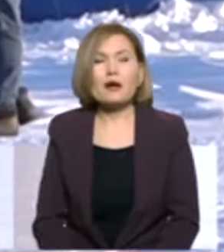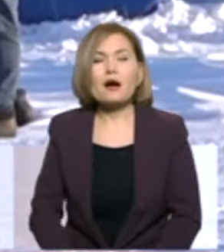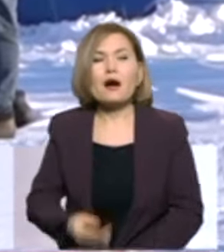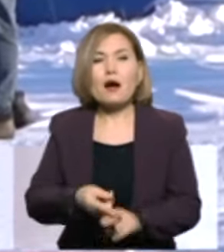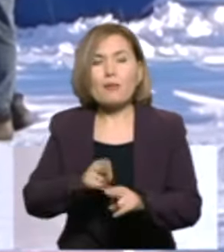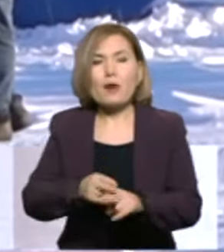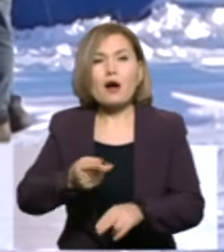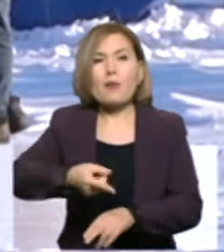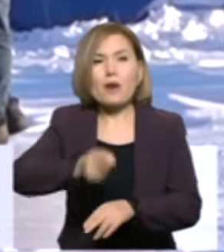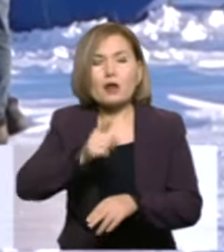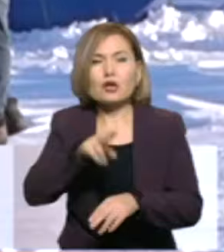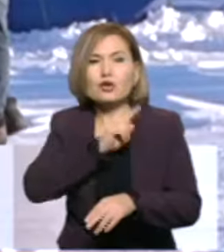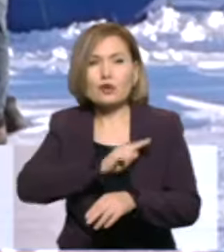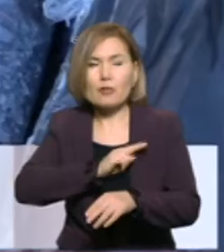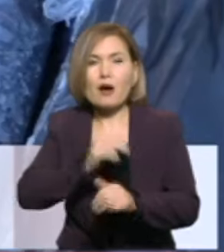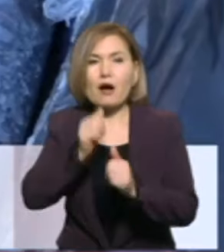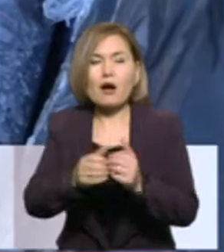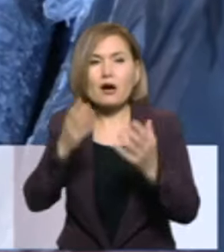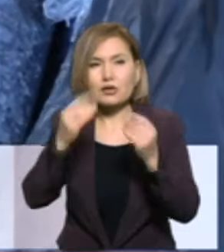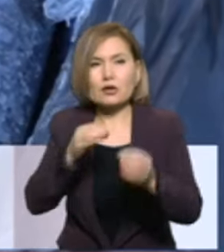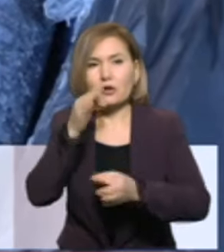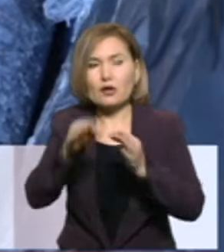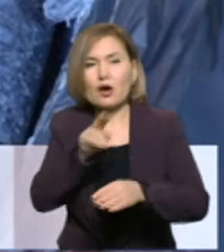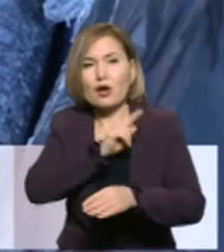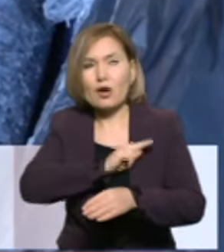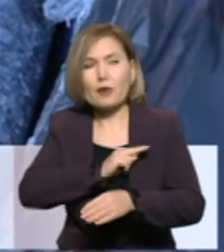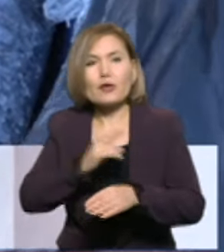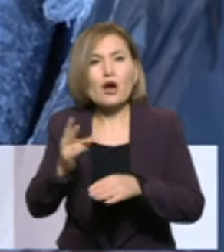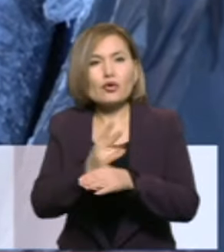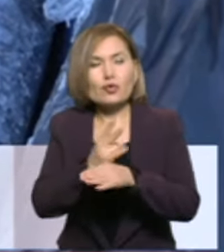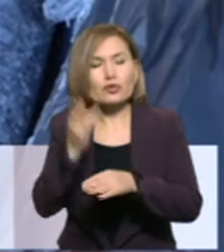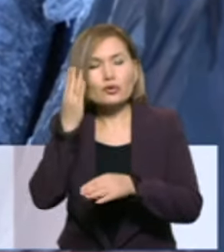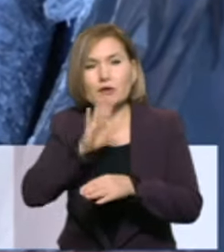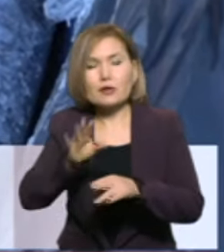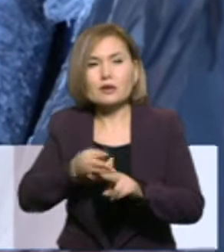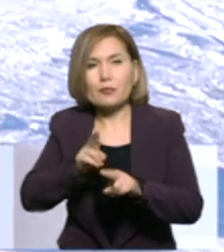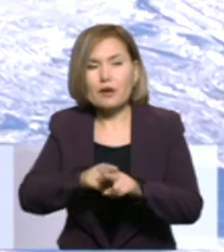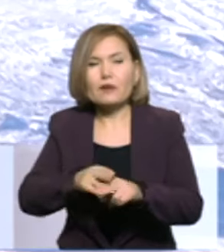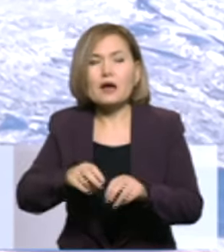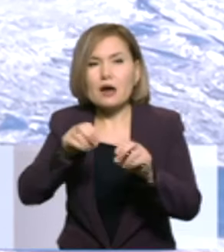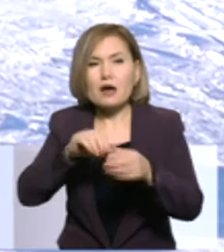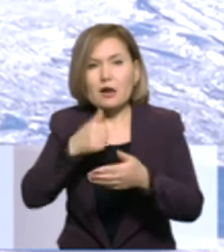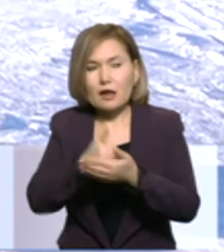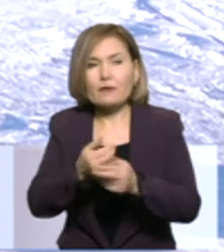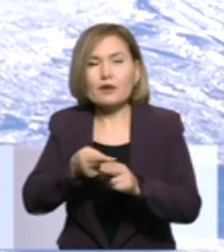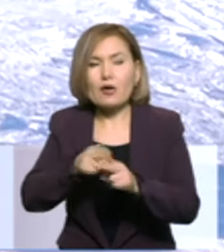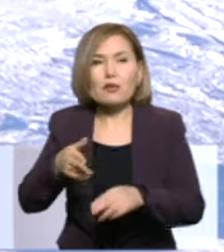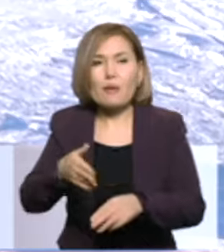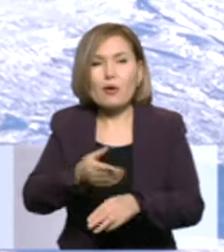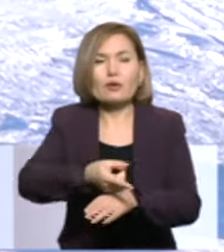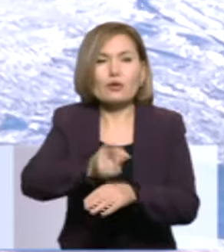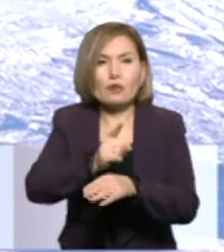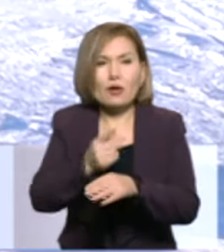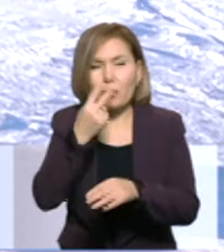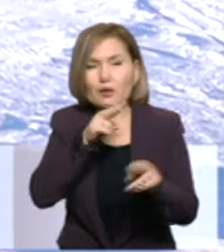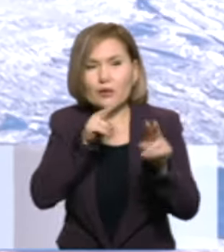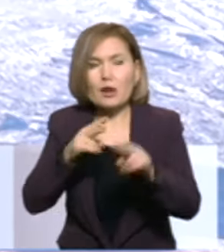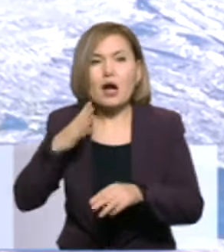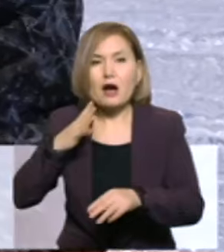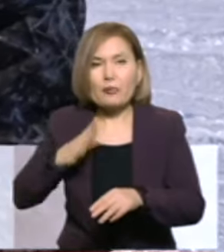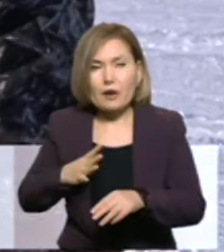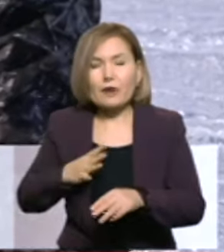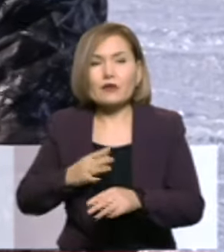Балықшылардың жұмысы қауырт, түні бойы көз ілмейді. Ең бастысы қолдағы қармақты жібермеу, әйтпесе олжадан қағылады. Шыдамдылық